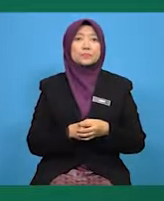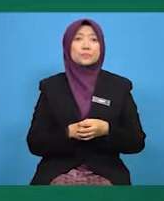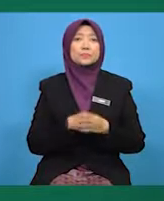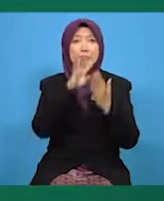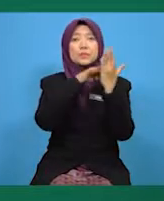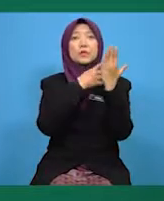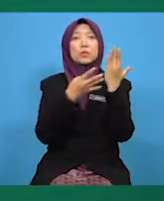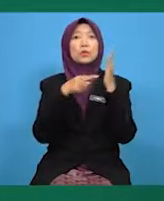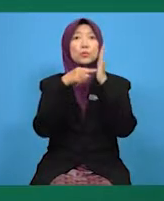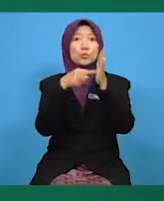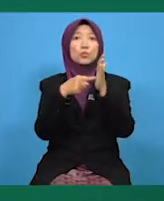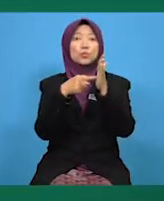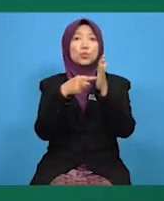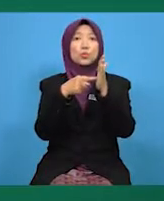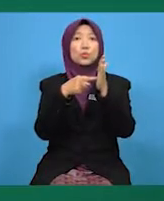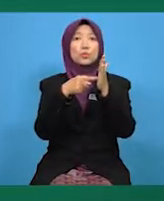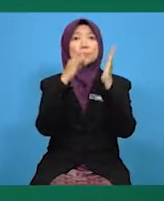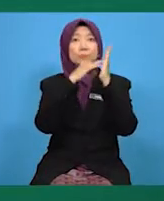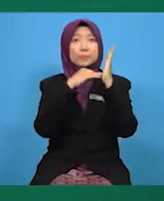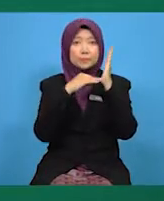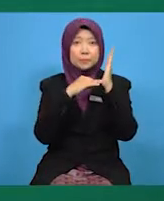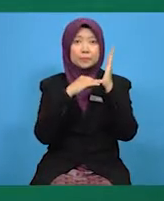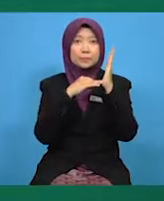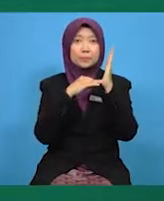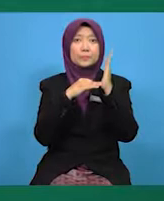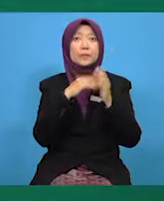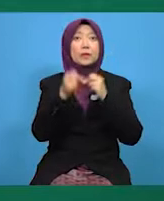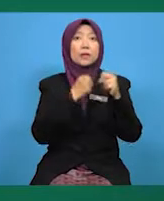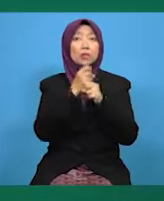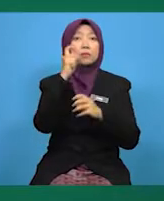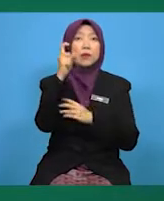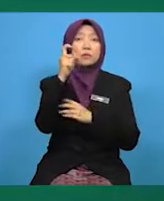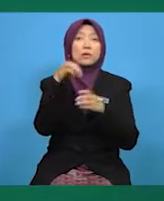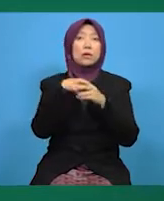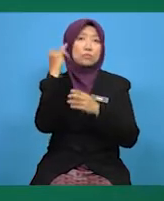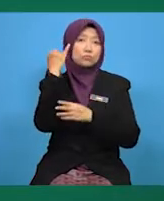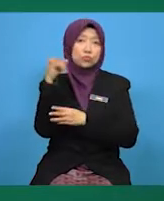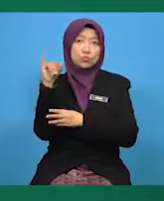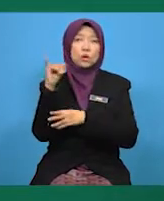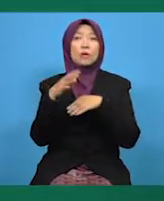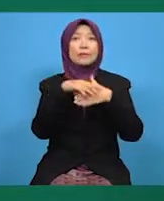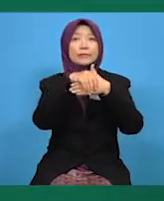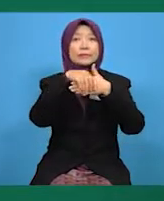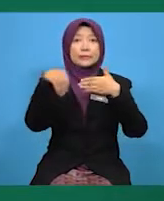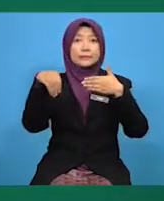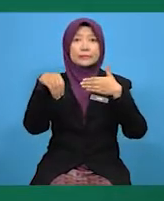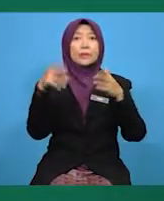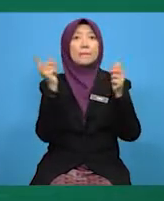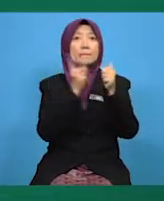Jadual menunjukkan data pendapatan negara bagi tahun X dalam juta ringgit. Kolom